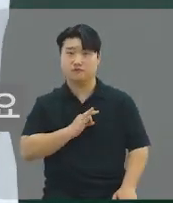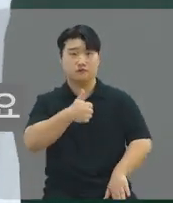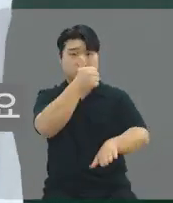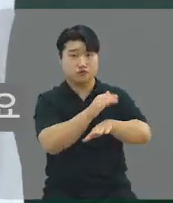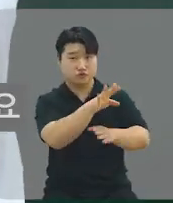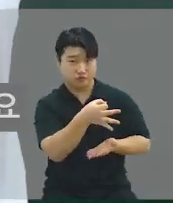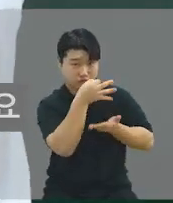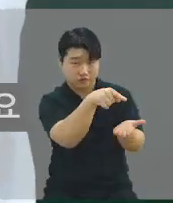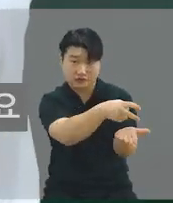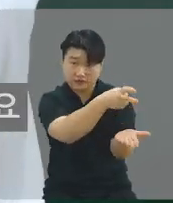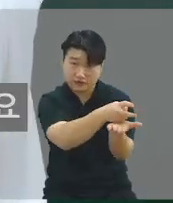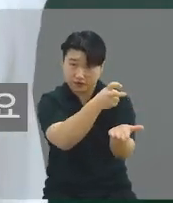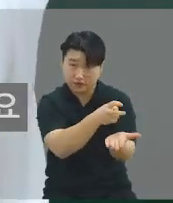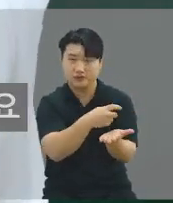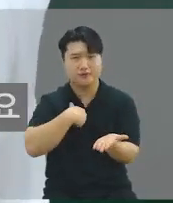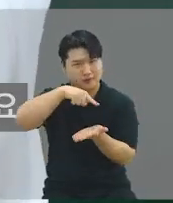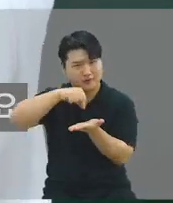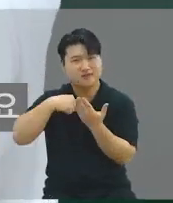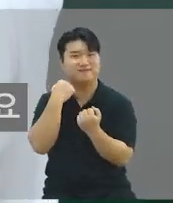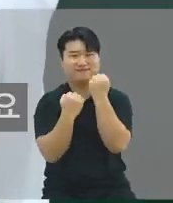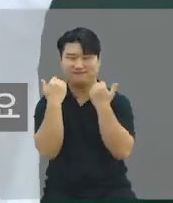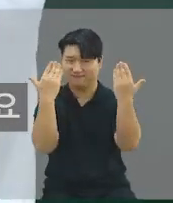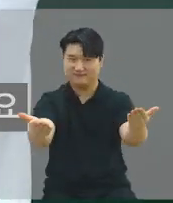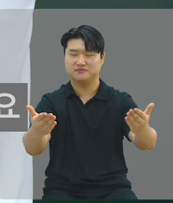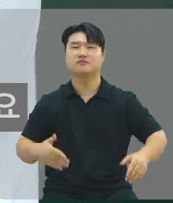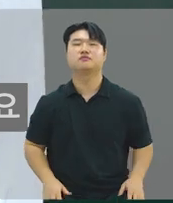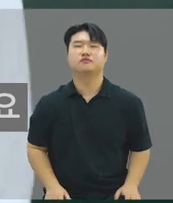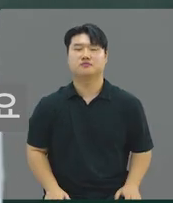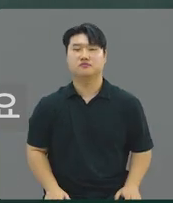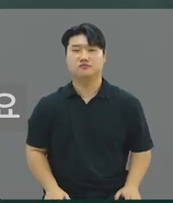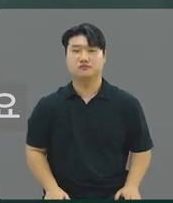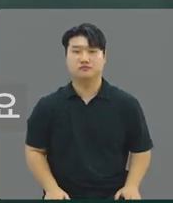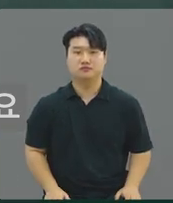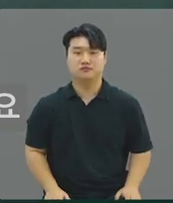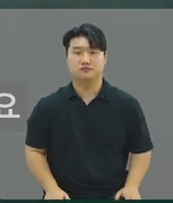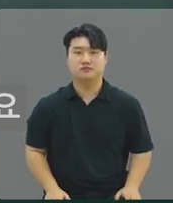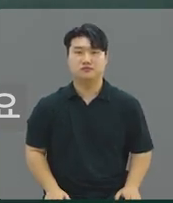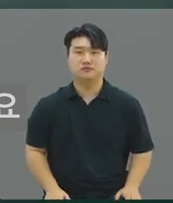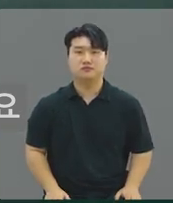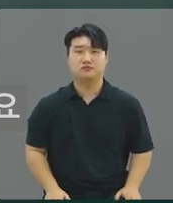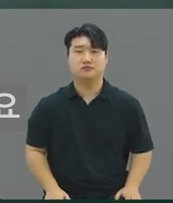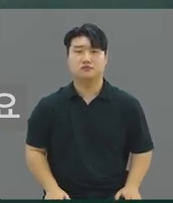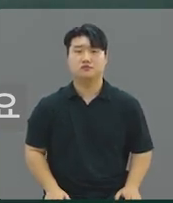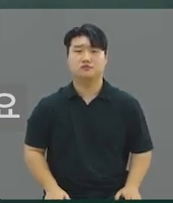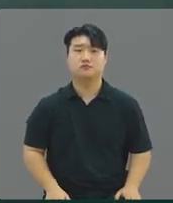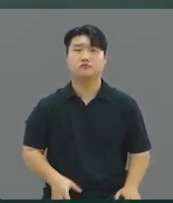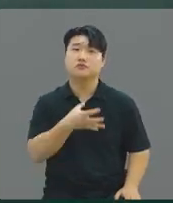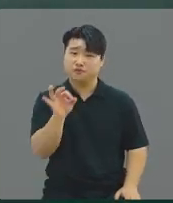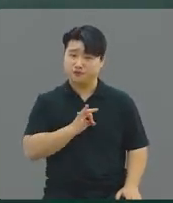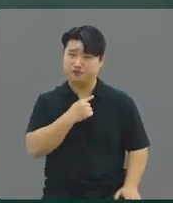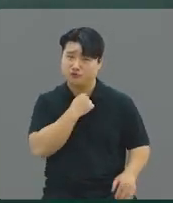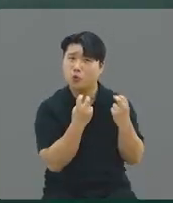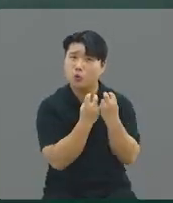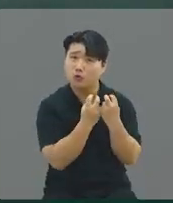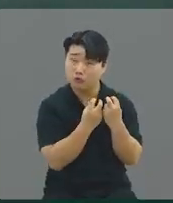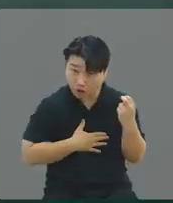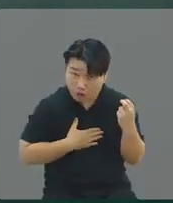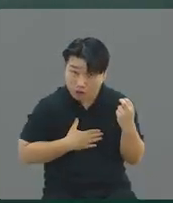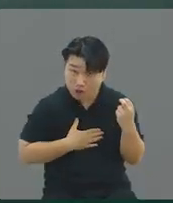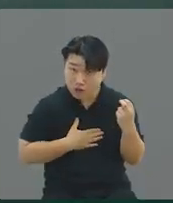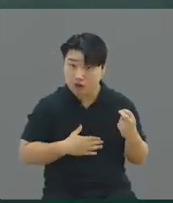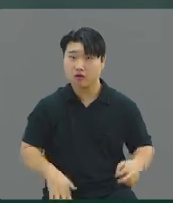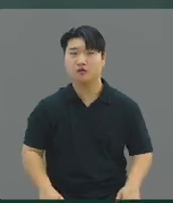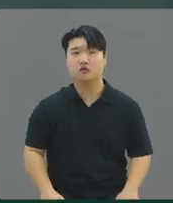마지막으로 국민연금 추후 납부 제도에 대해서 간단히 알려드릴게요. 원래 국민연금을 받으려면